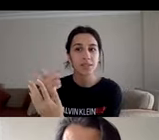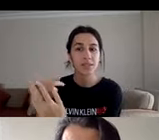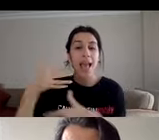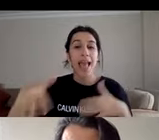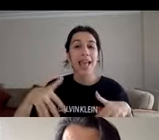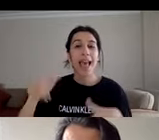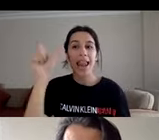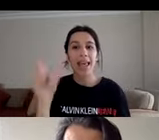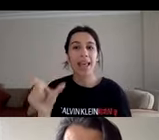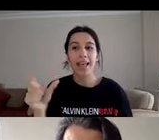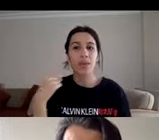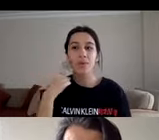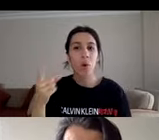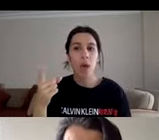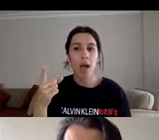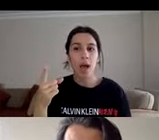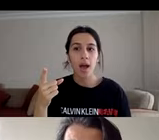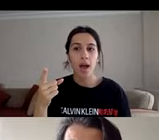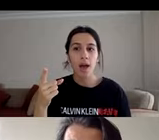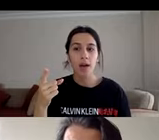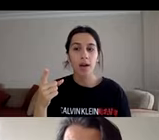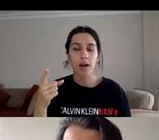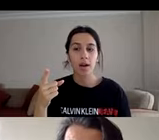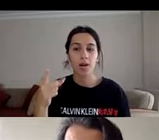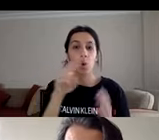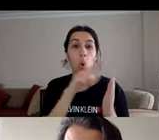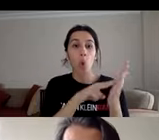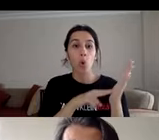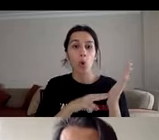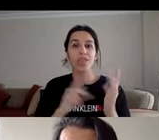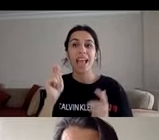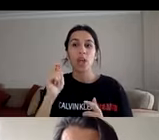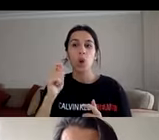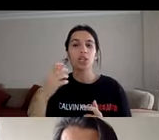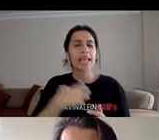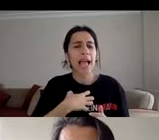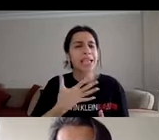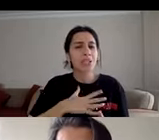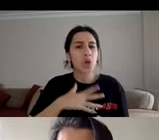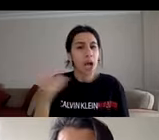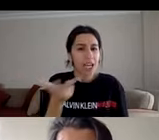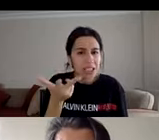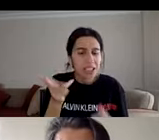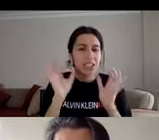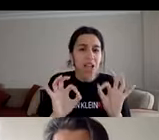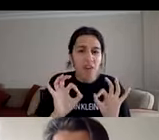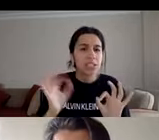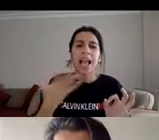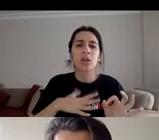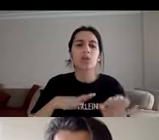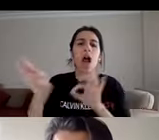engelli bireyin kullandığı ekran okuyucu teknolojisiyle kendi istediği hızda, kendi sentetik kullandığı sentetik